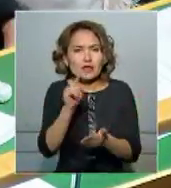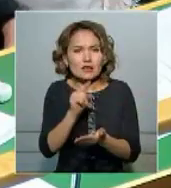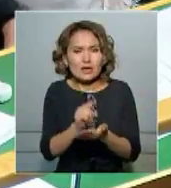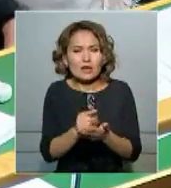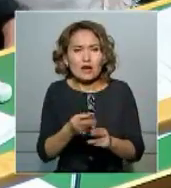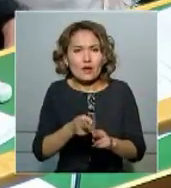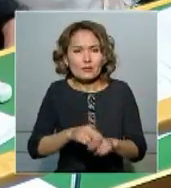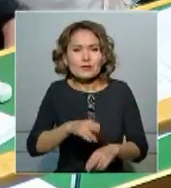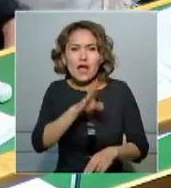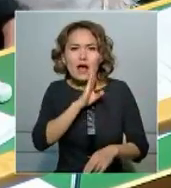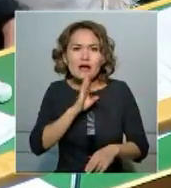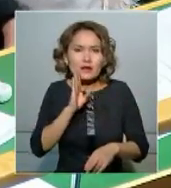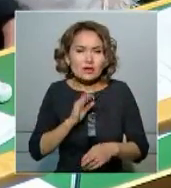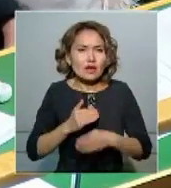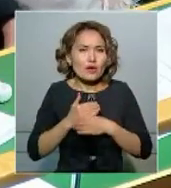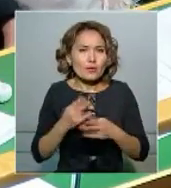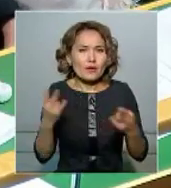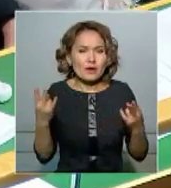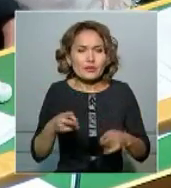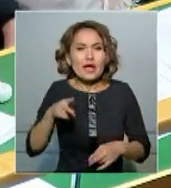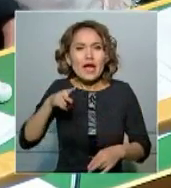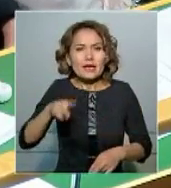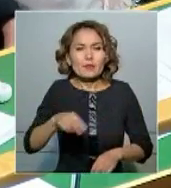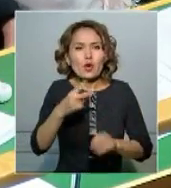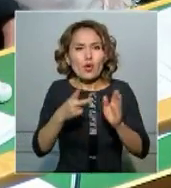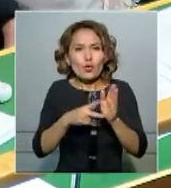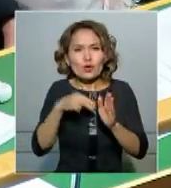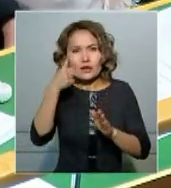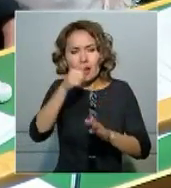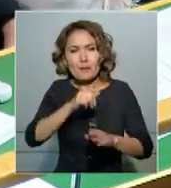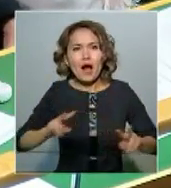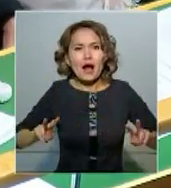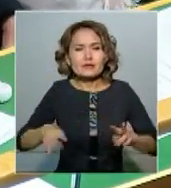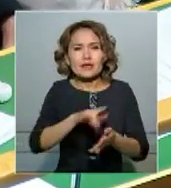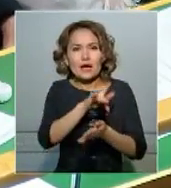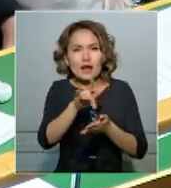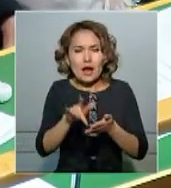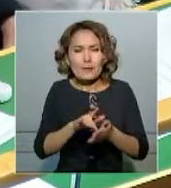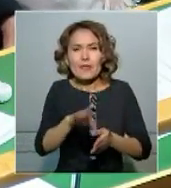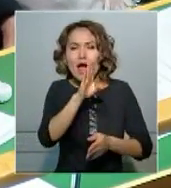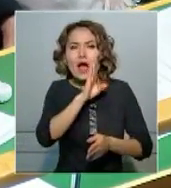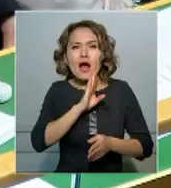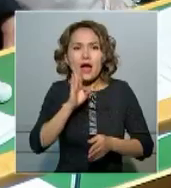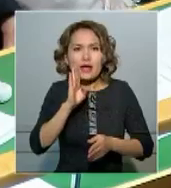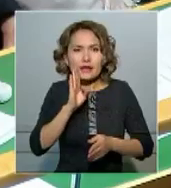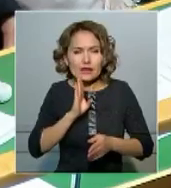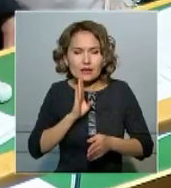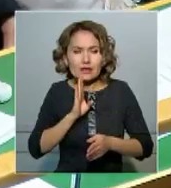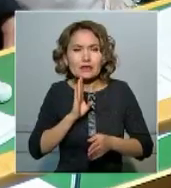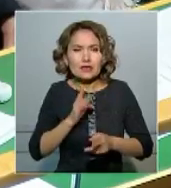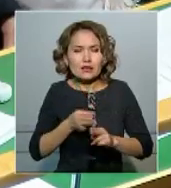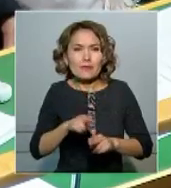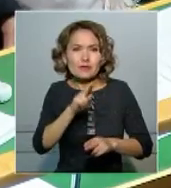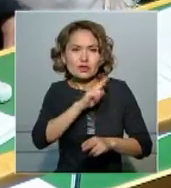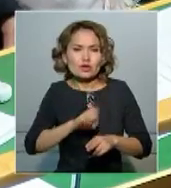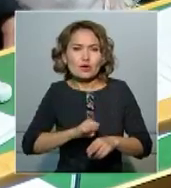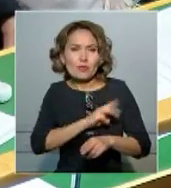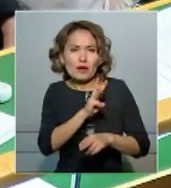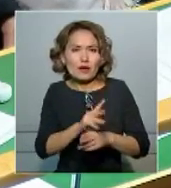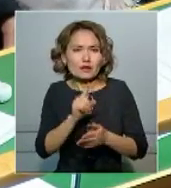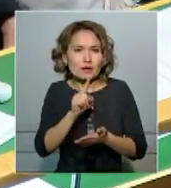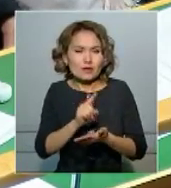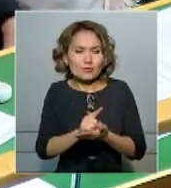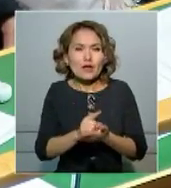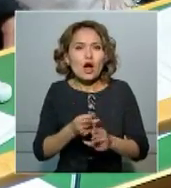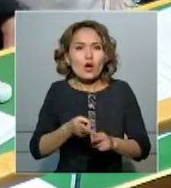сайын еселеп артуда. Үшіншіден 2017 жылы Астанада мамандандырылған экспо көрмесі өтеді. Тақырыбы болашақ